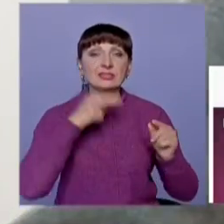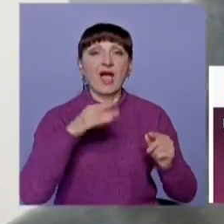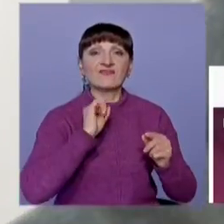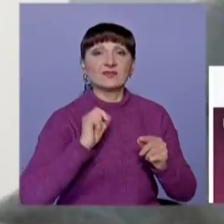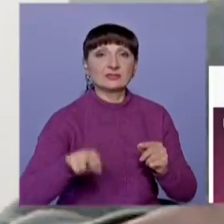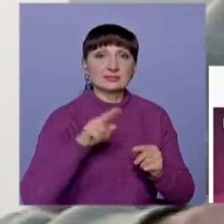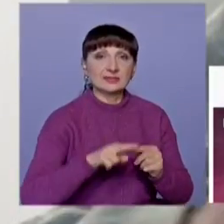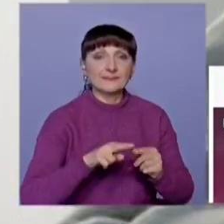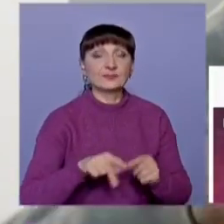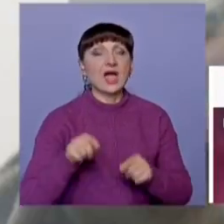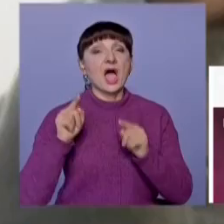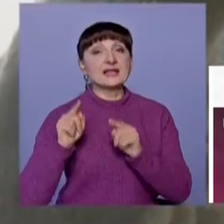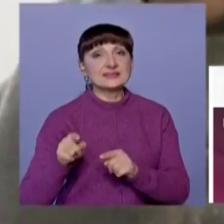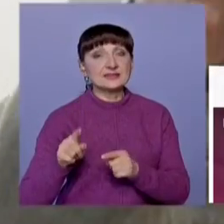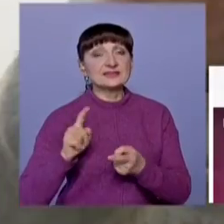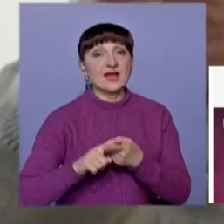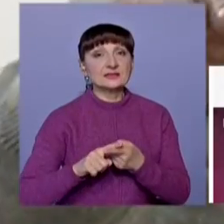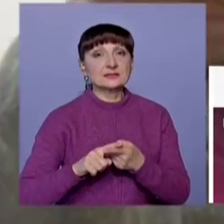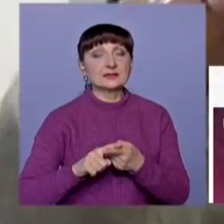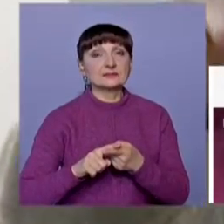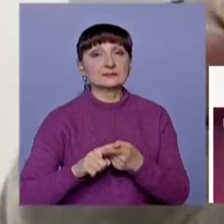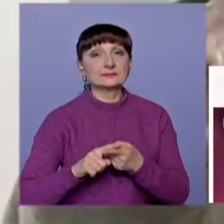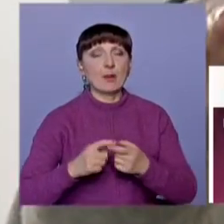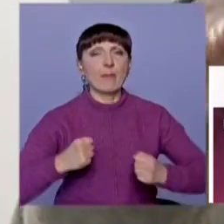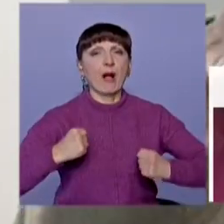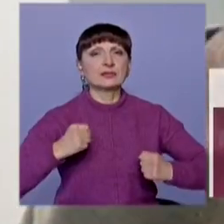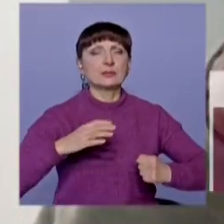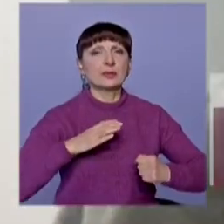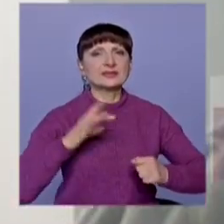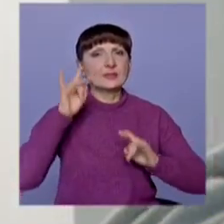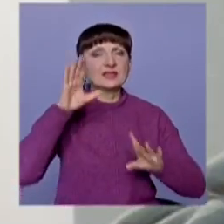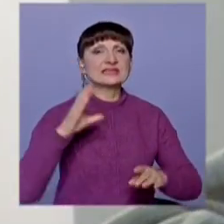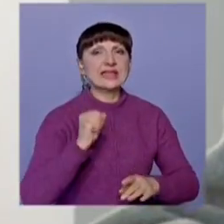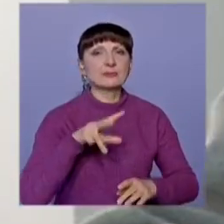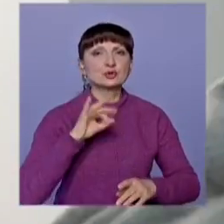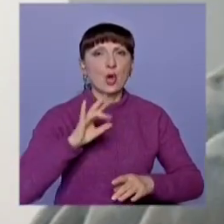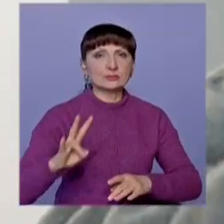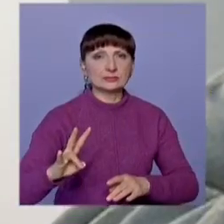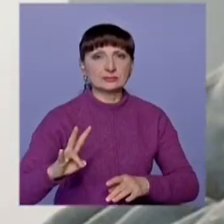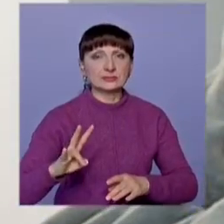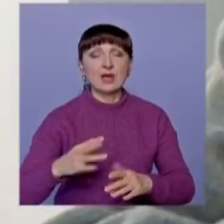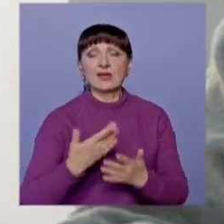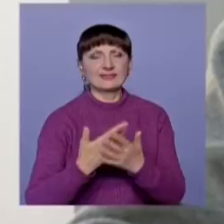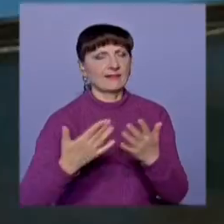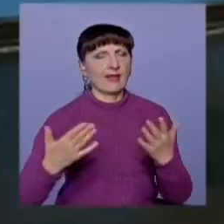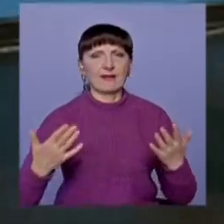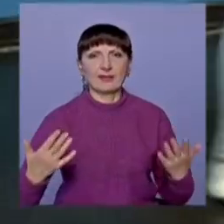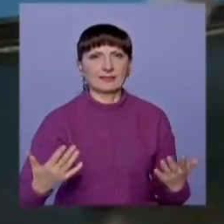вот сам такой богатырь был, знаменитый Самсун, и так далее, и так